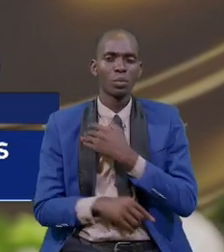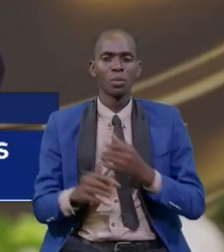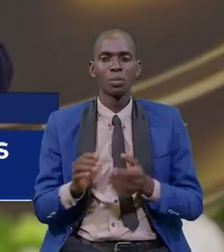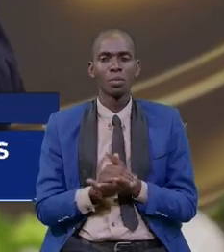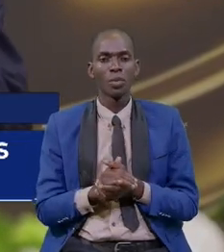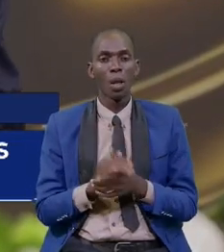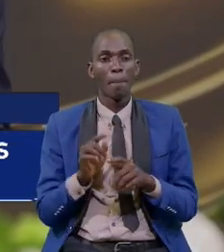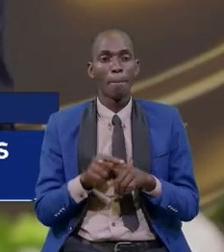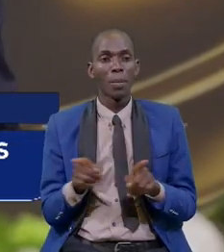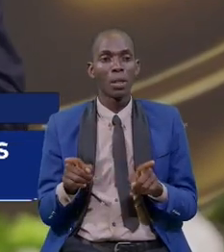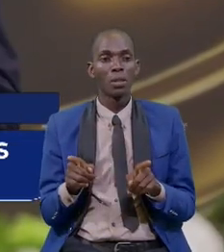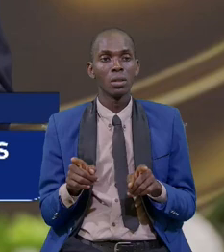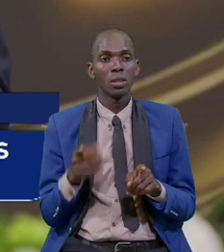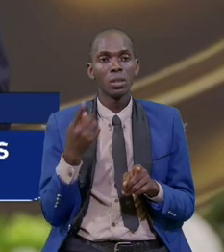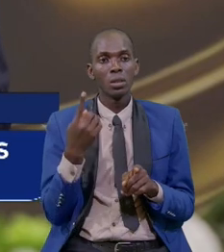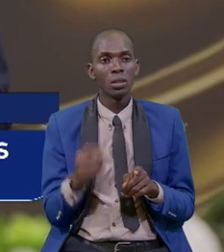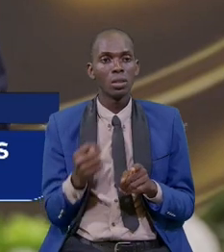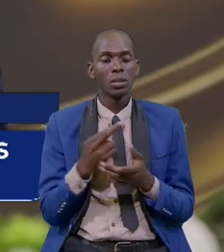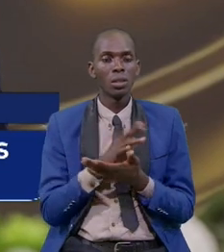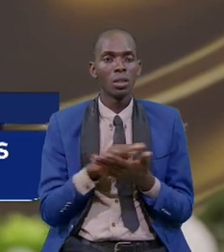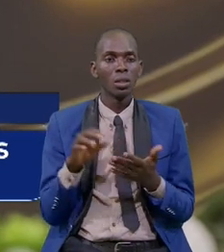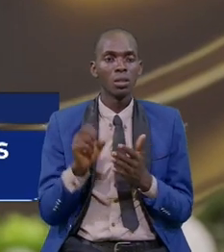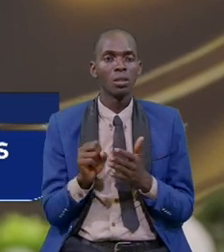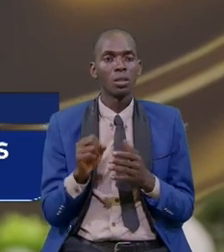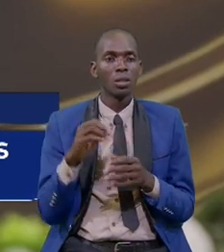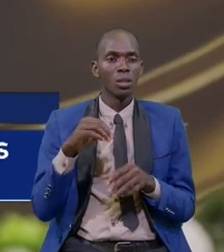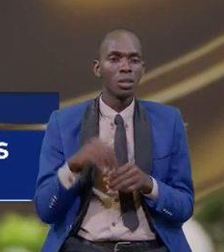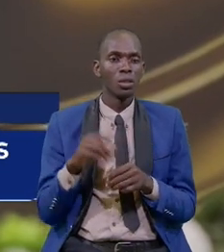Mais les justes à la vie